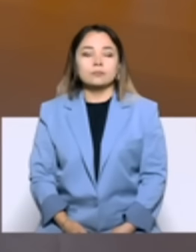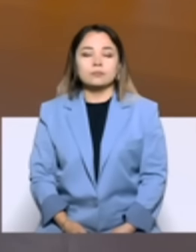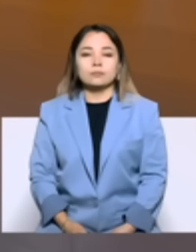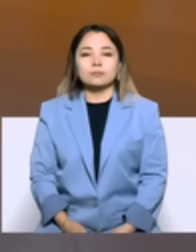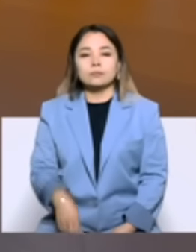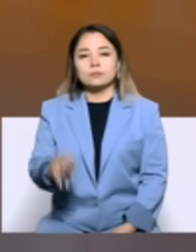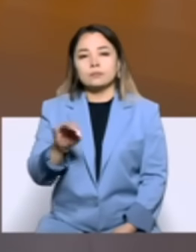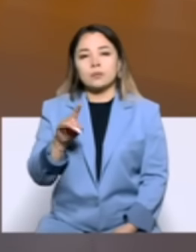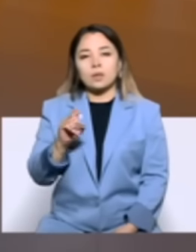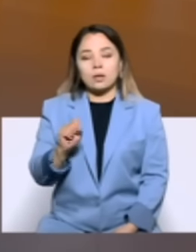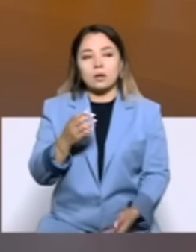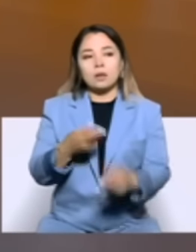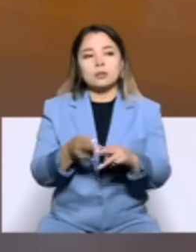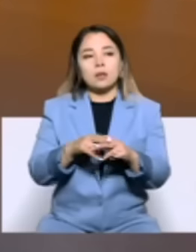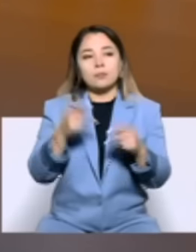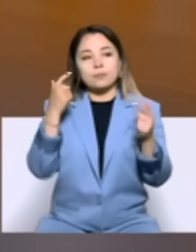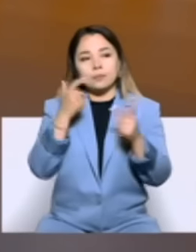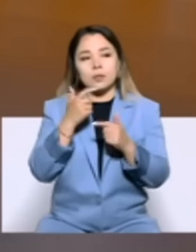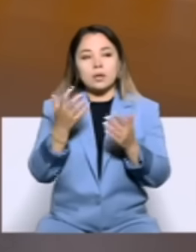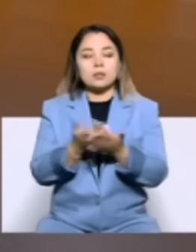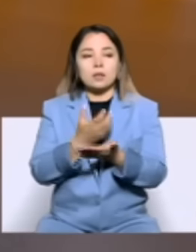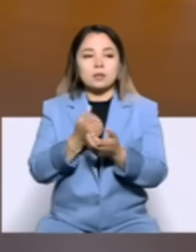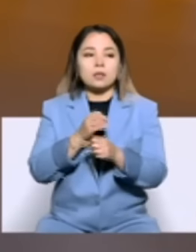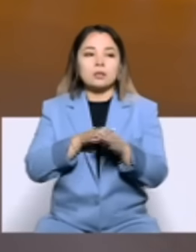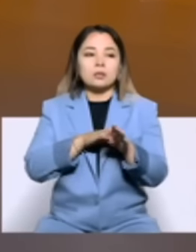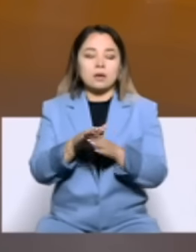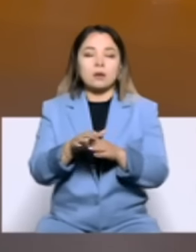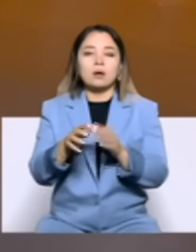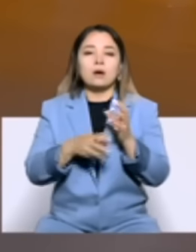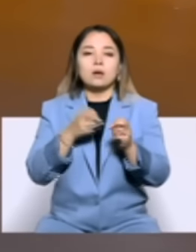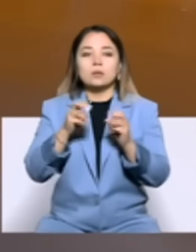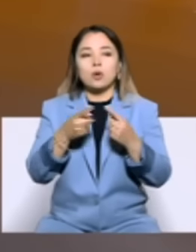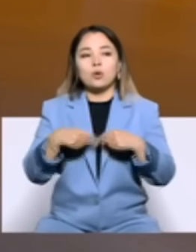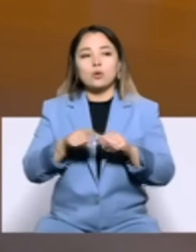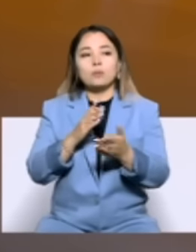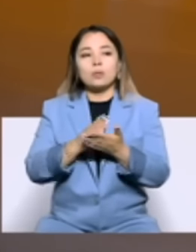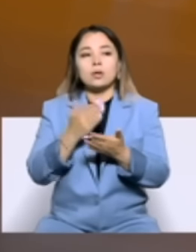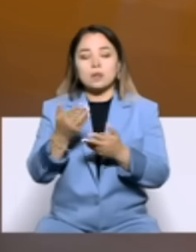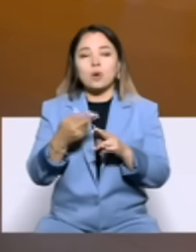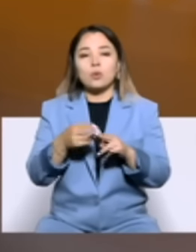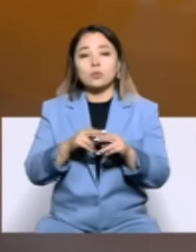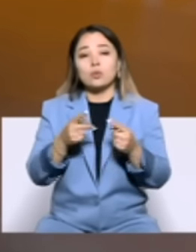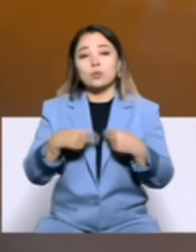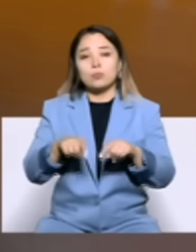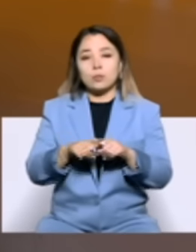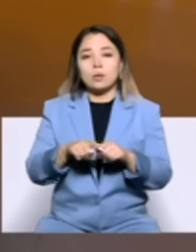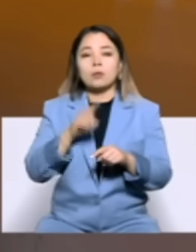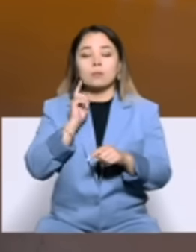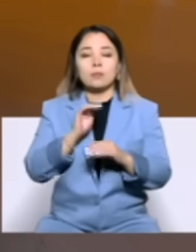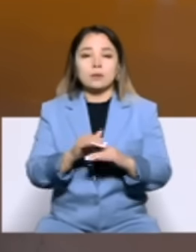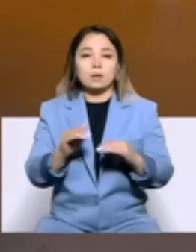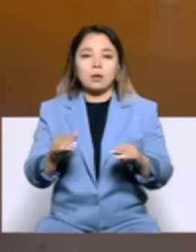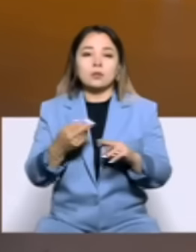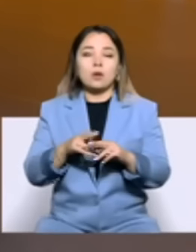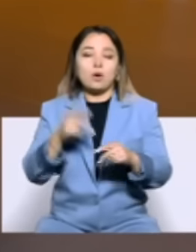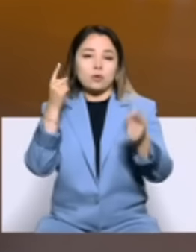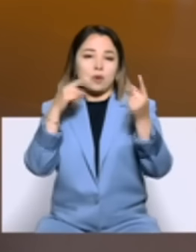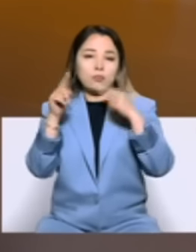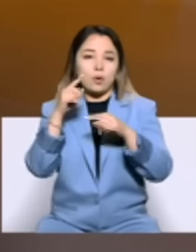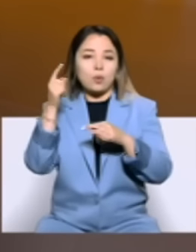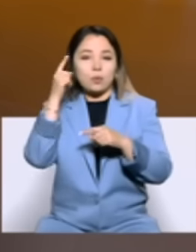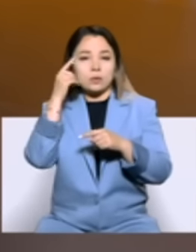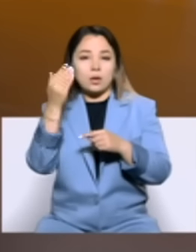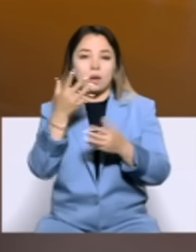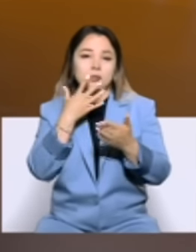ПИЗА деген оқушылардың білім жетістіктерін бағалайтын қалқаралық ұйым бар. Осы ұйымның жасөспірімдердің творчестволық